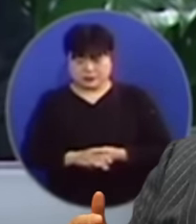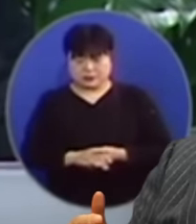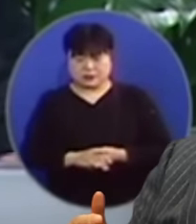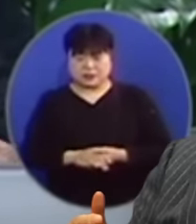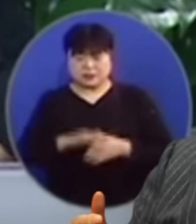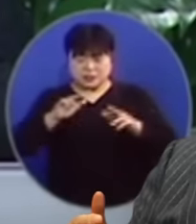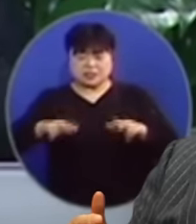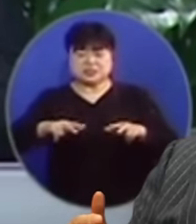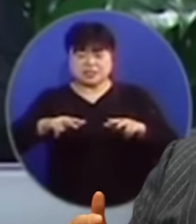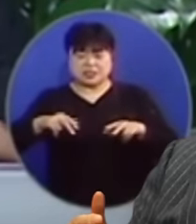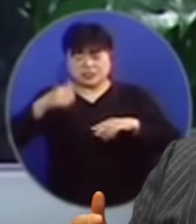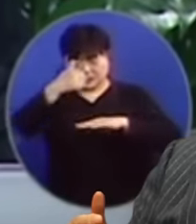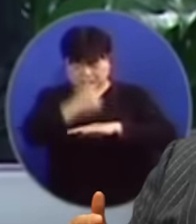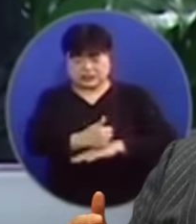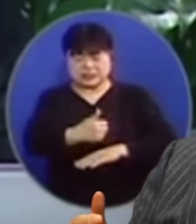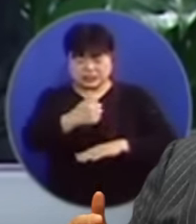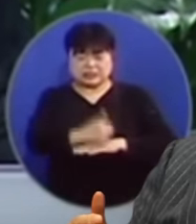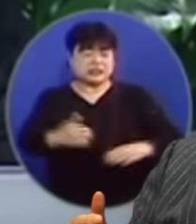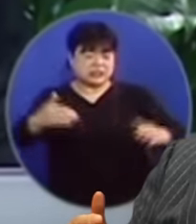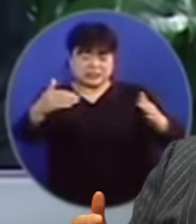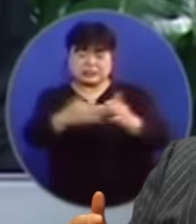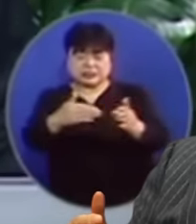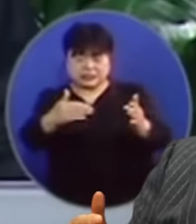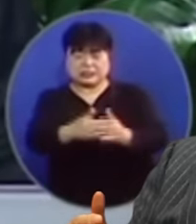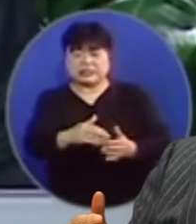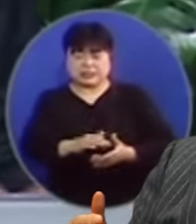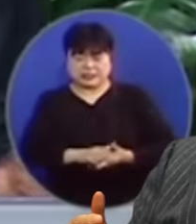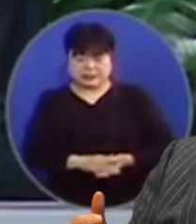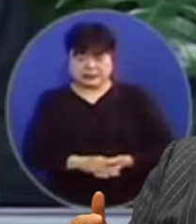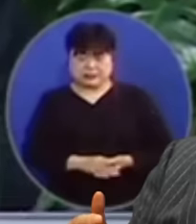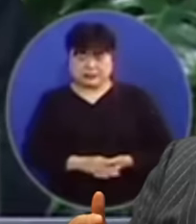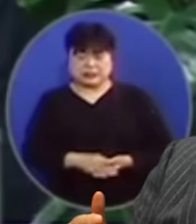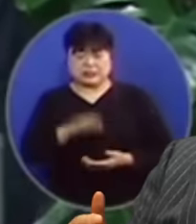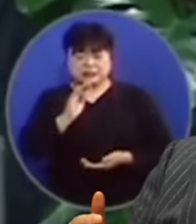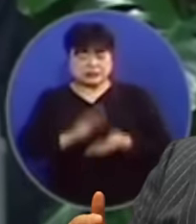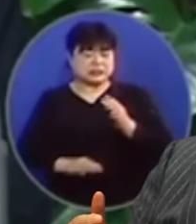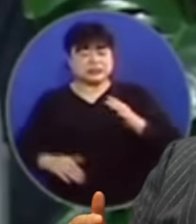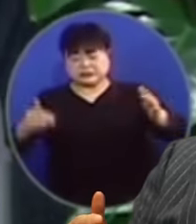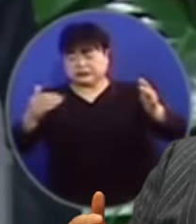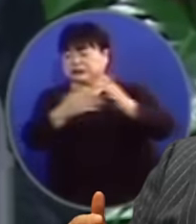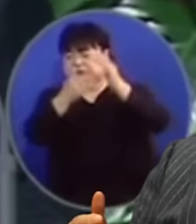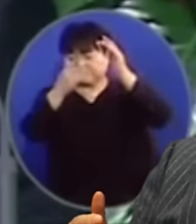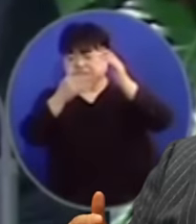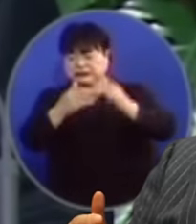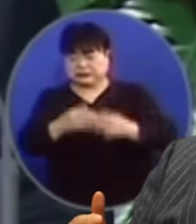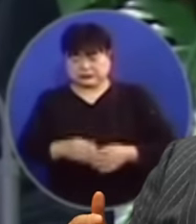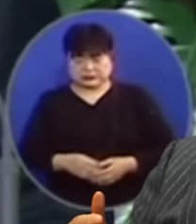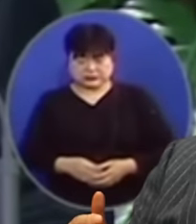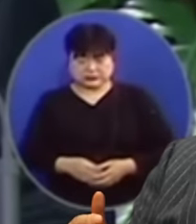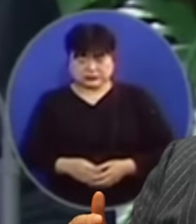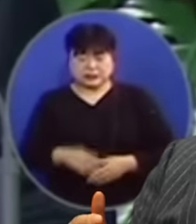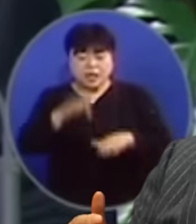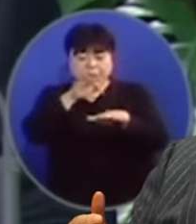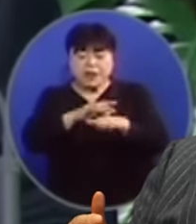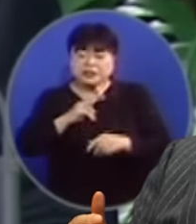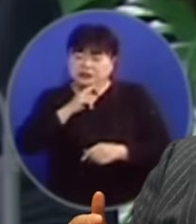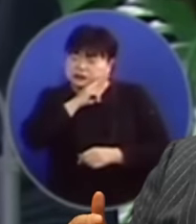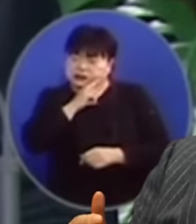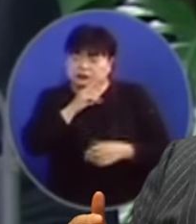끝났다. 모든 것은 제로다. 이제 손 틀어라. 그런 마귀의